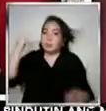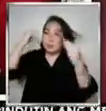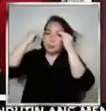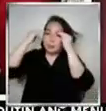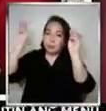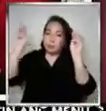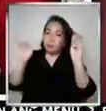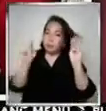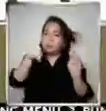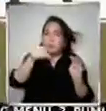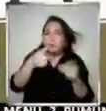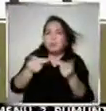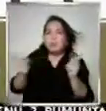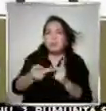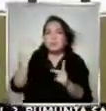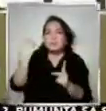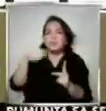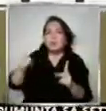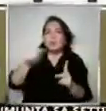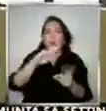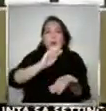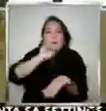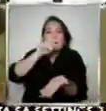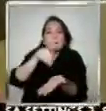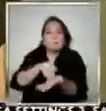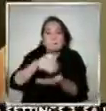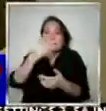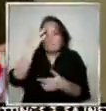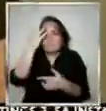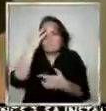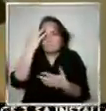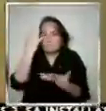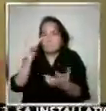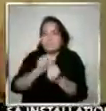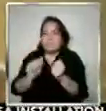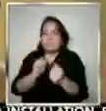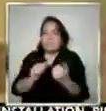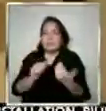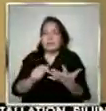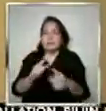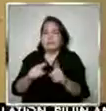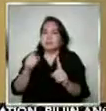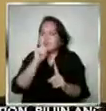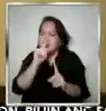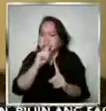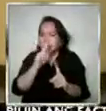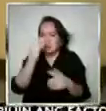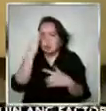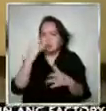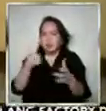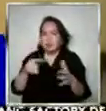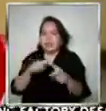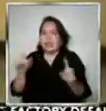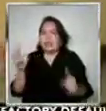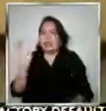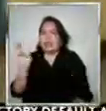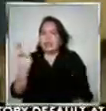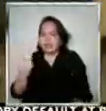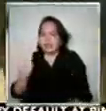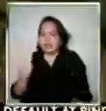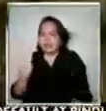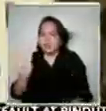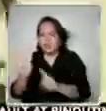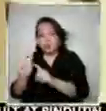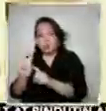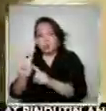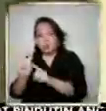at may mild symptoms lamang. May 54-bed capacity itong Romulo Building, habang 30-bed capacity naman ang SEDP